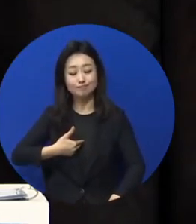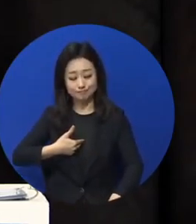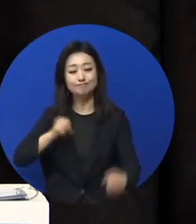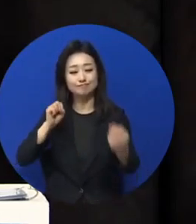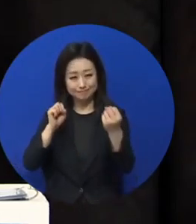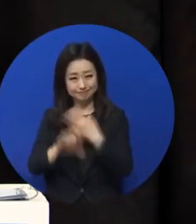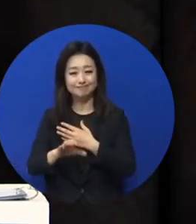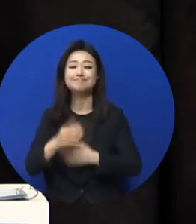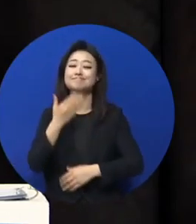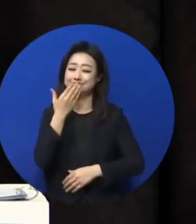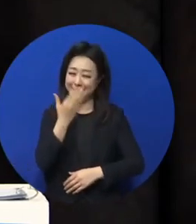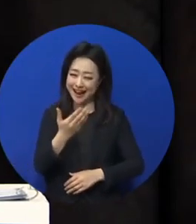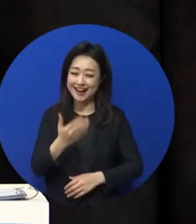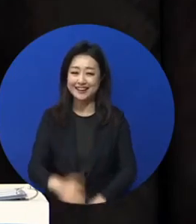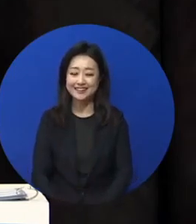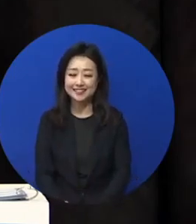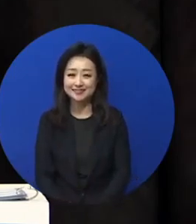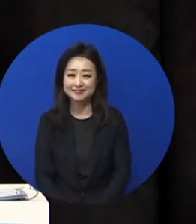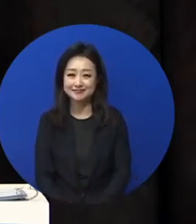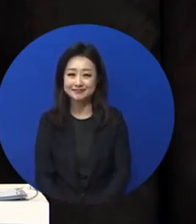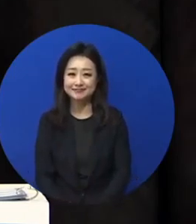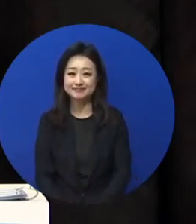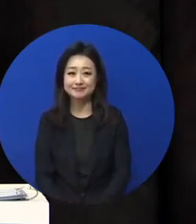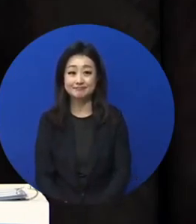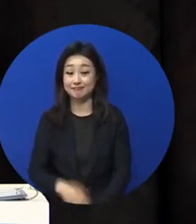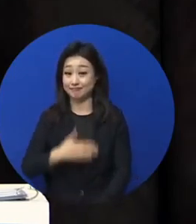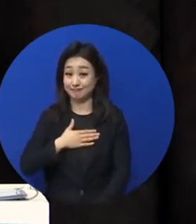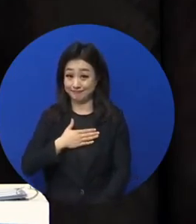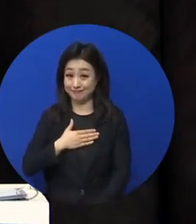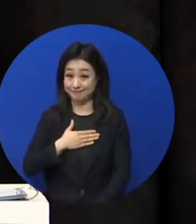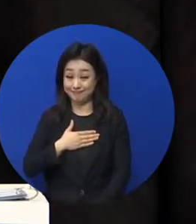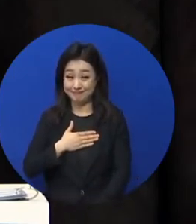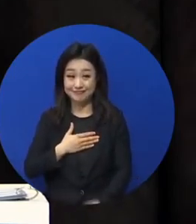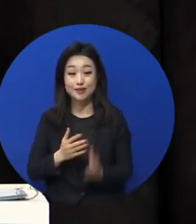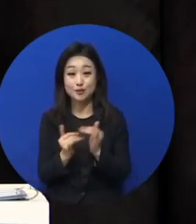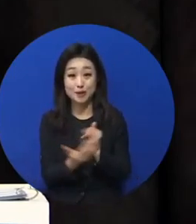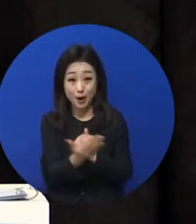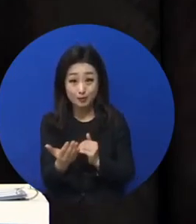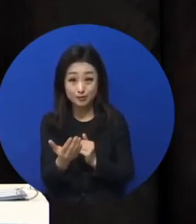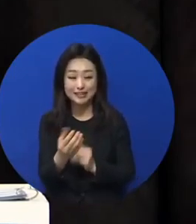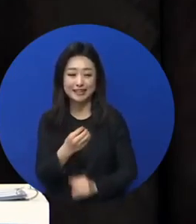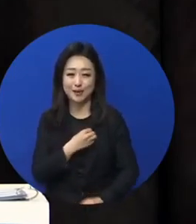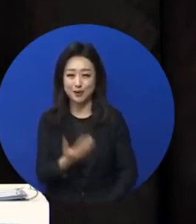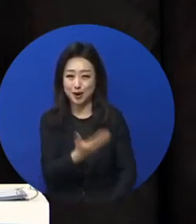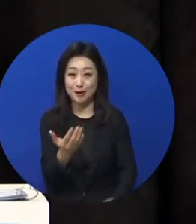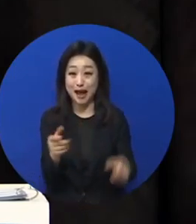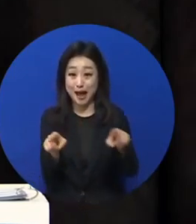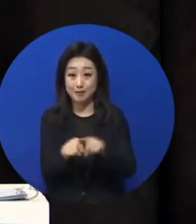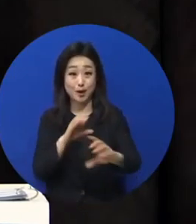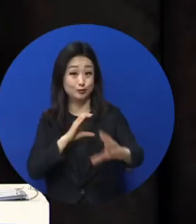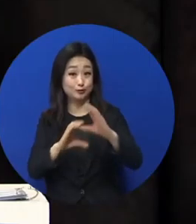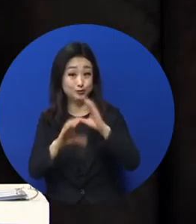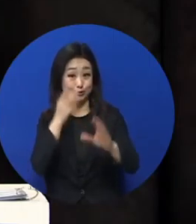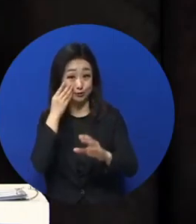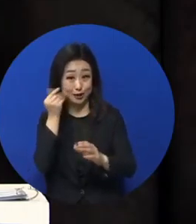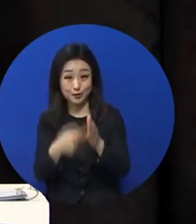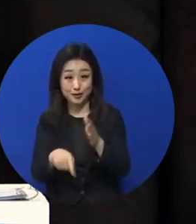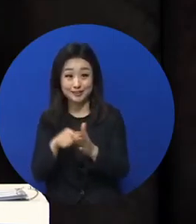답할 준비가 돼 있을 거라 확신합니다. 저 또한 국민 그리고 당원 동지와 함께 소통을 잘 할 수